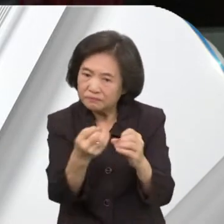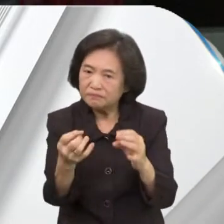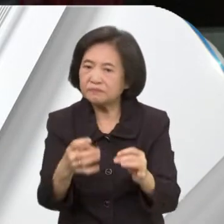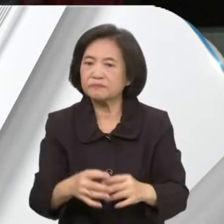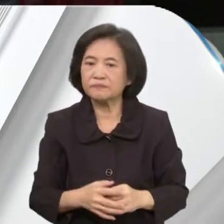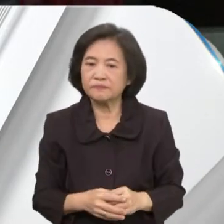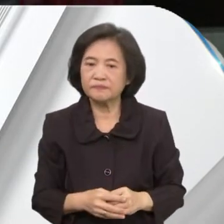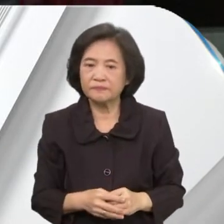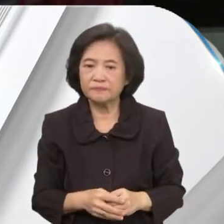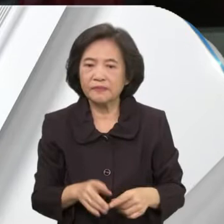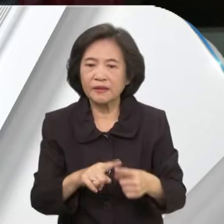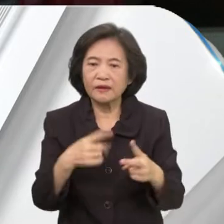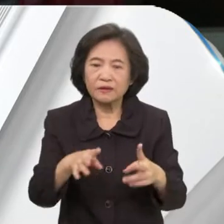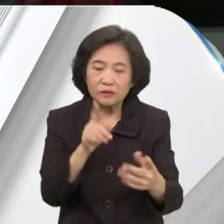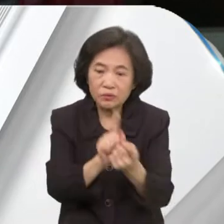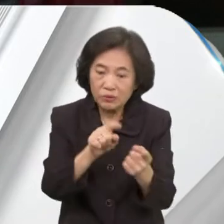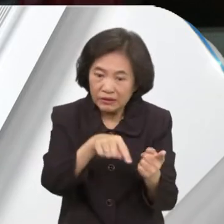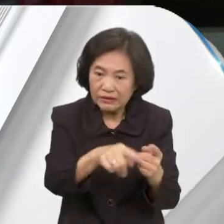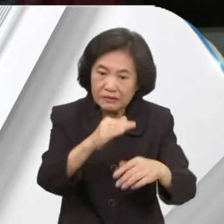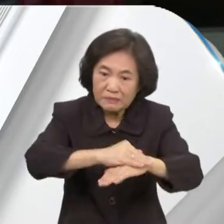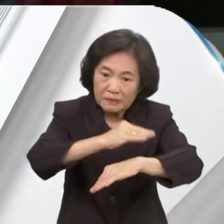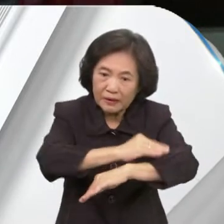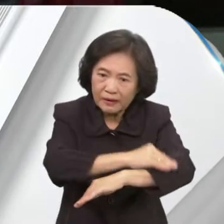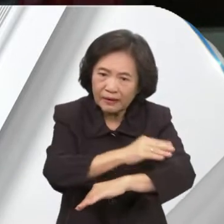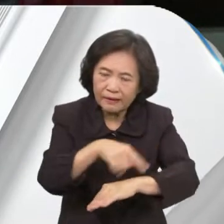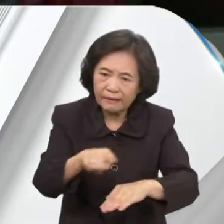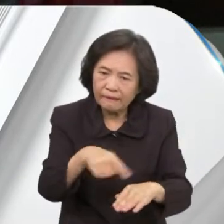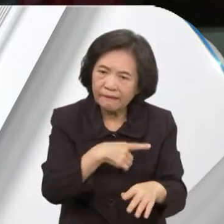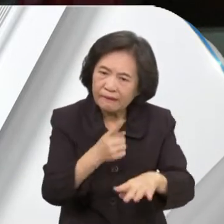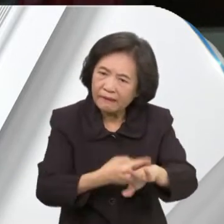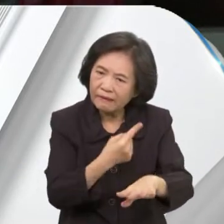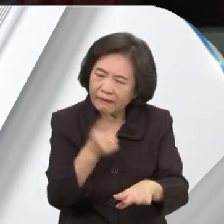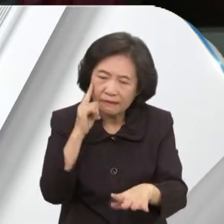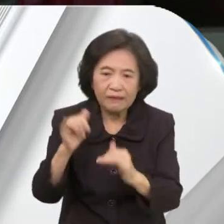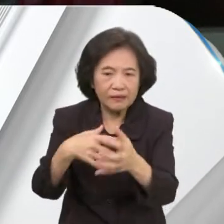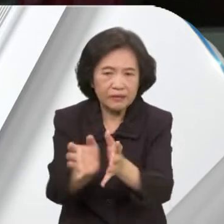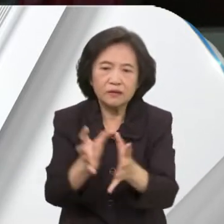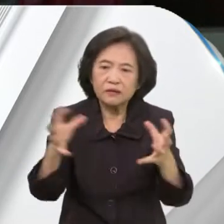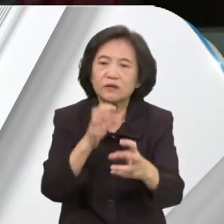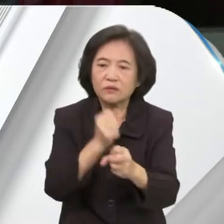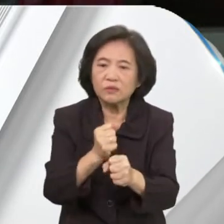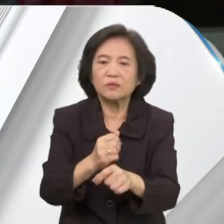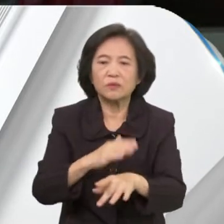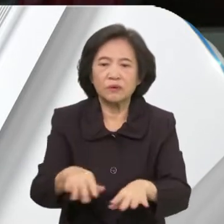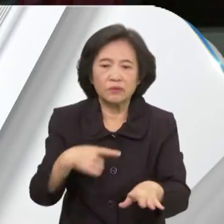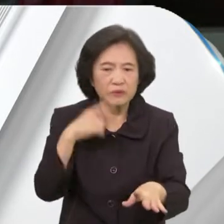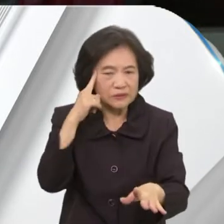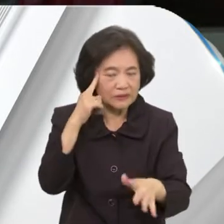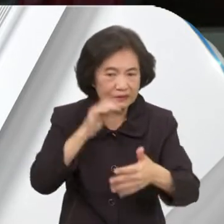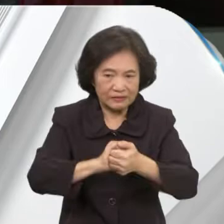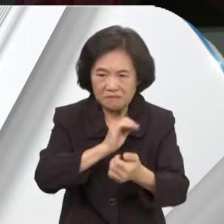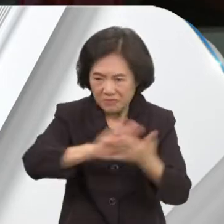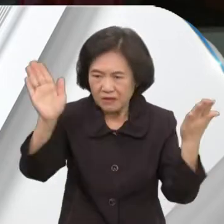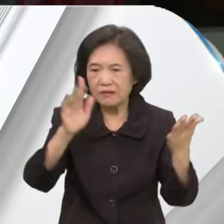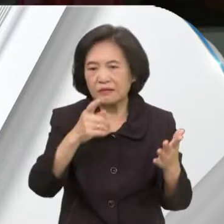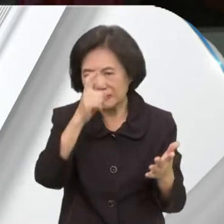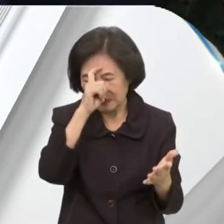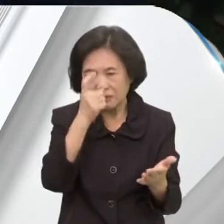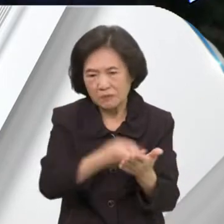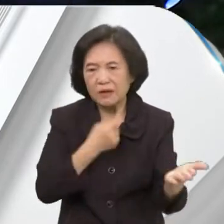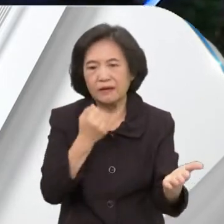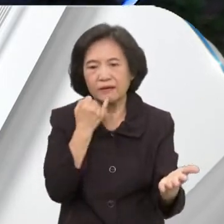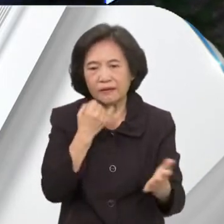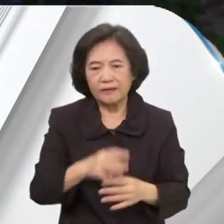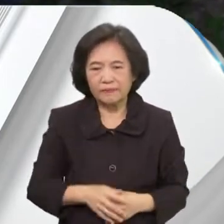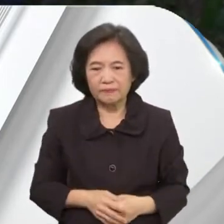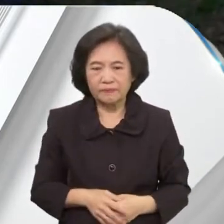或者是一些比较了解这种两栖动物属性的团体来合作。我觉得我们要全面性的来清除海蟾蜍。